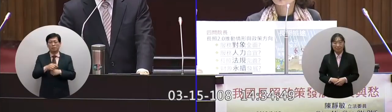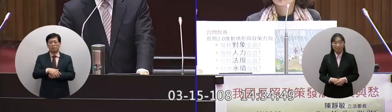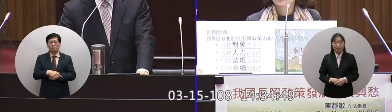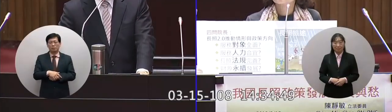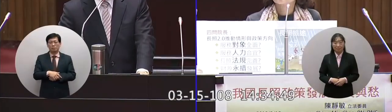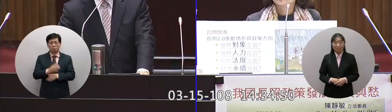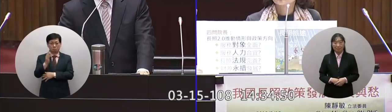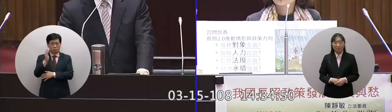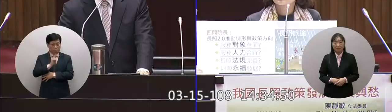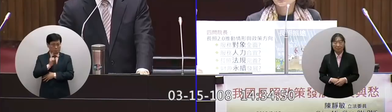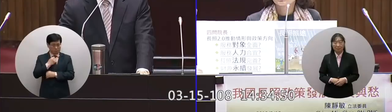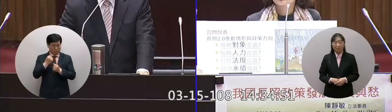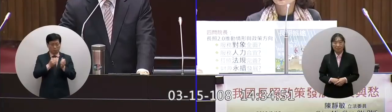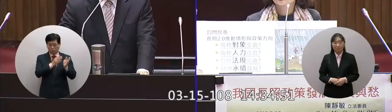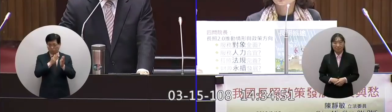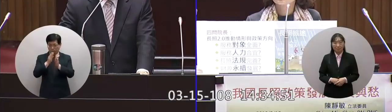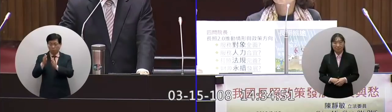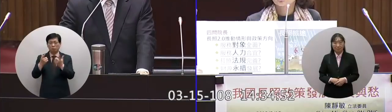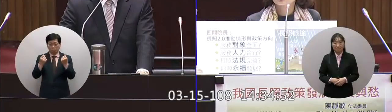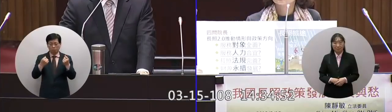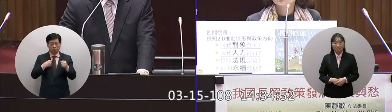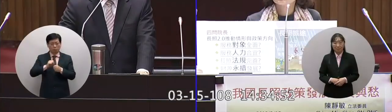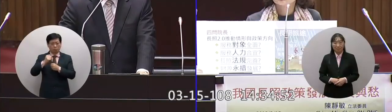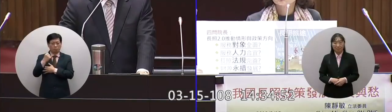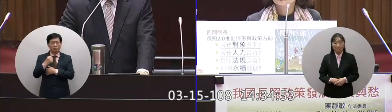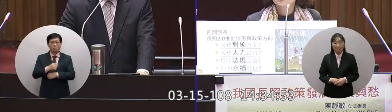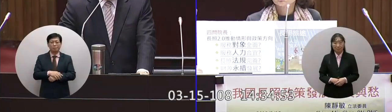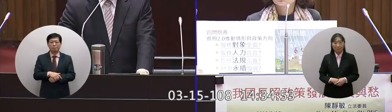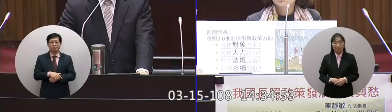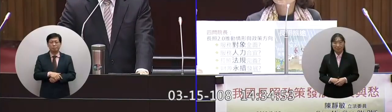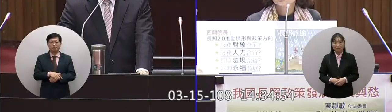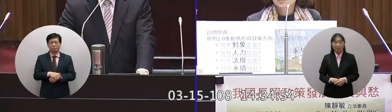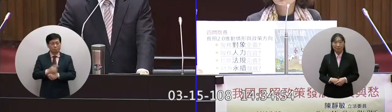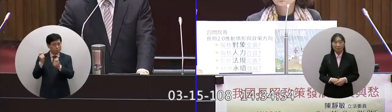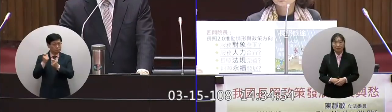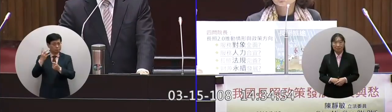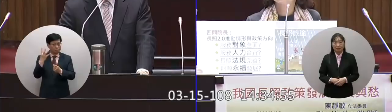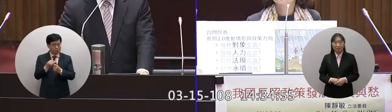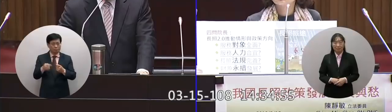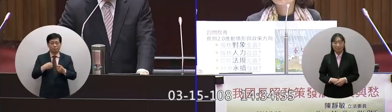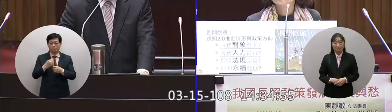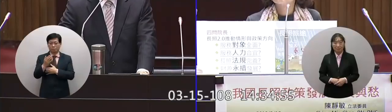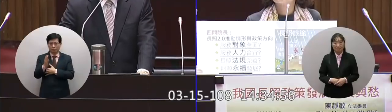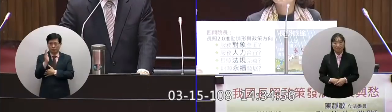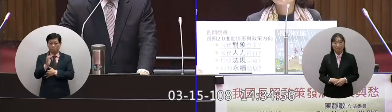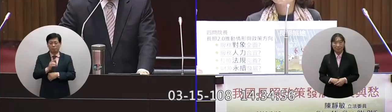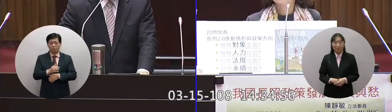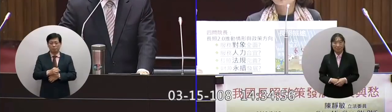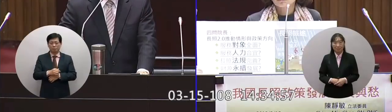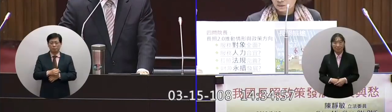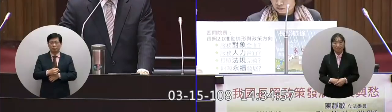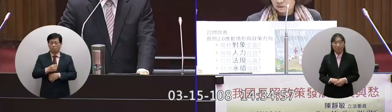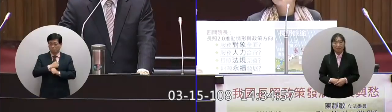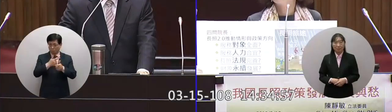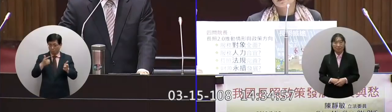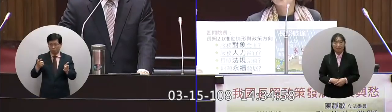此政府从各个方面都加强，所以这些年来政府可以说是从各